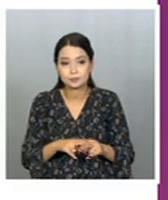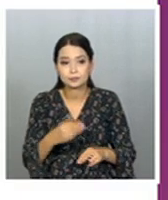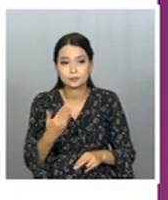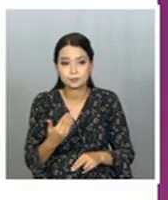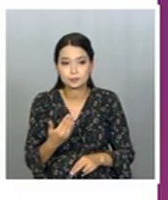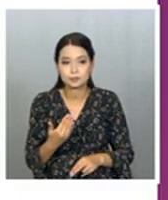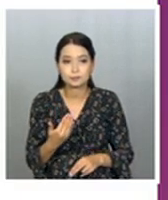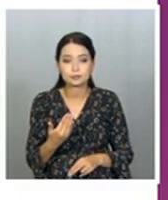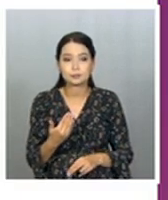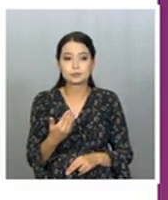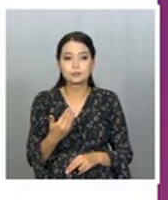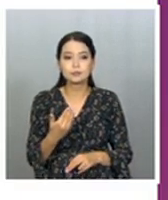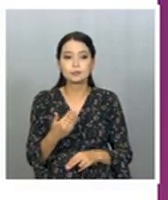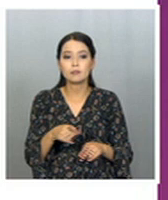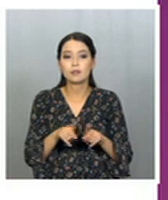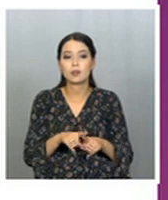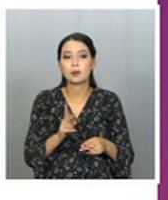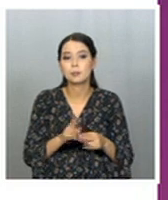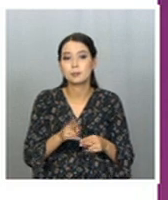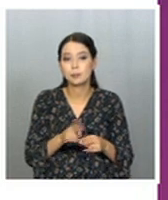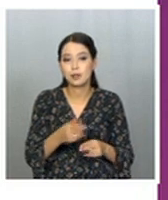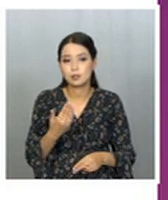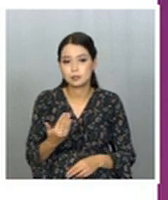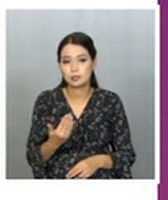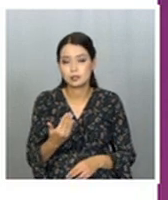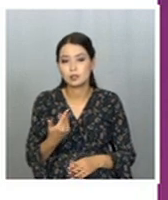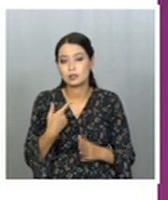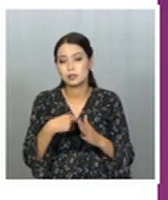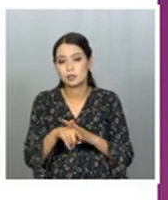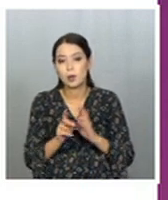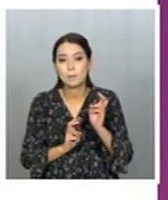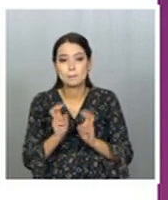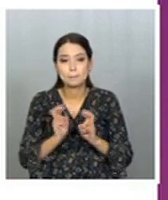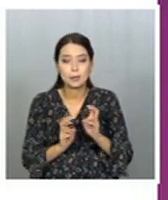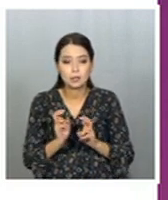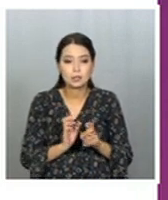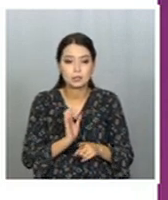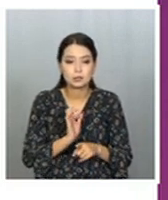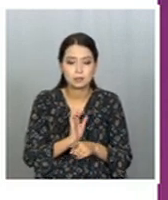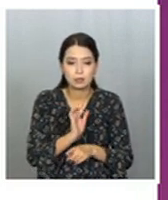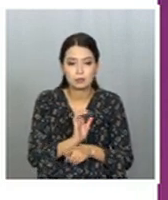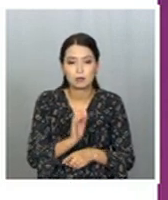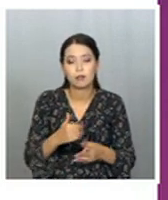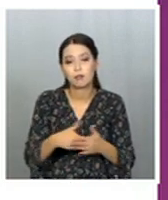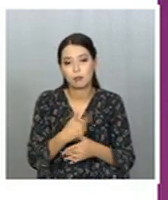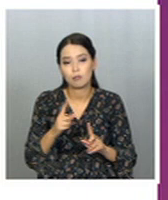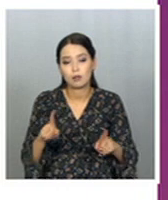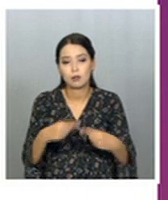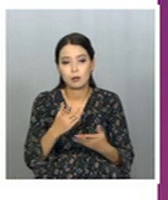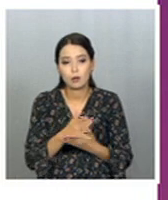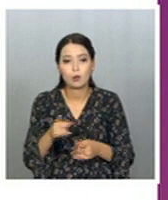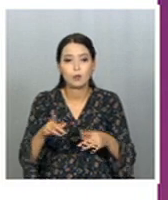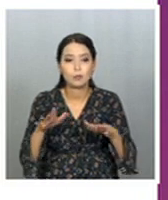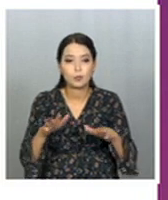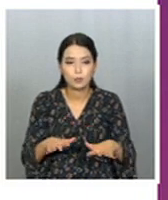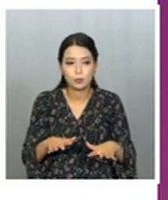циклды металлургия комбинатында, яғни металлургиялық өндірістің барлық кезеңдері жүргізіледі. Ол жерде